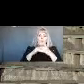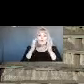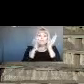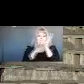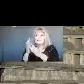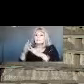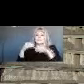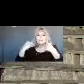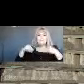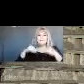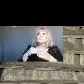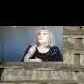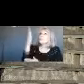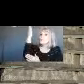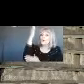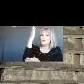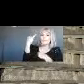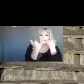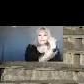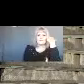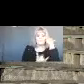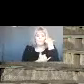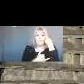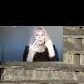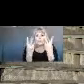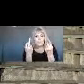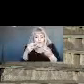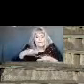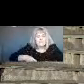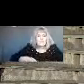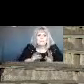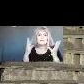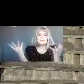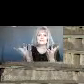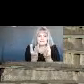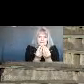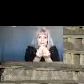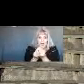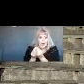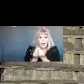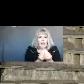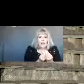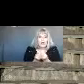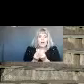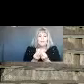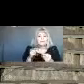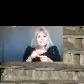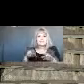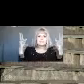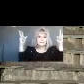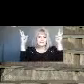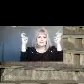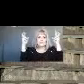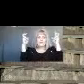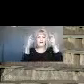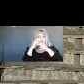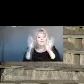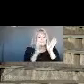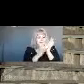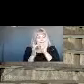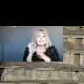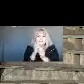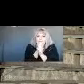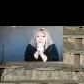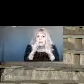is besig om God se volk op 'n nuwe manier saam te stel. Dis mos die een groot tema. Die story gaan oor wat Jesus begin doen